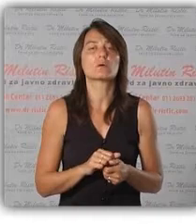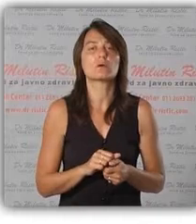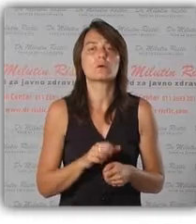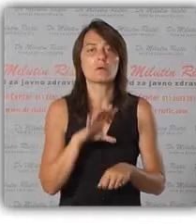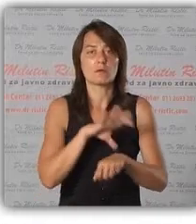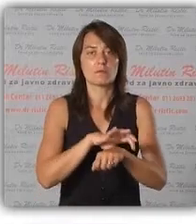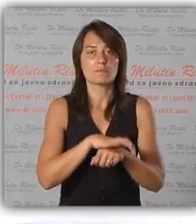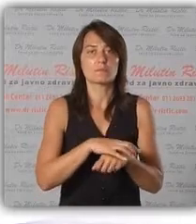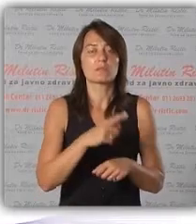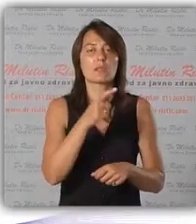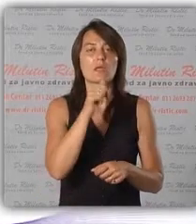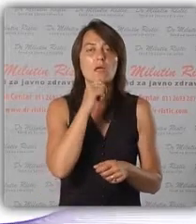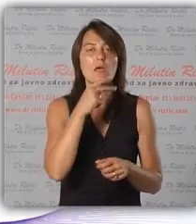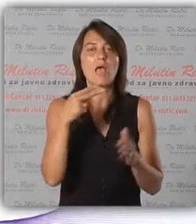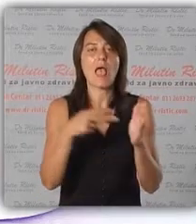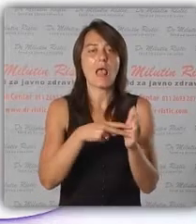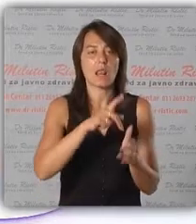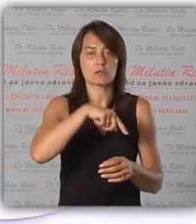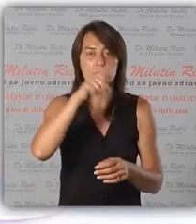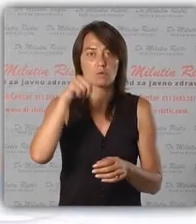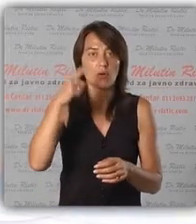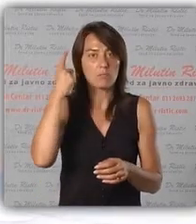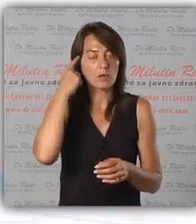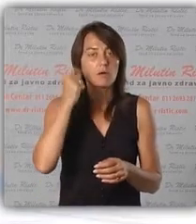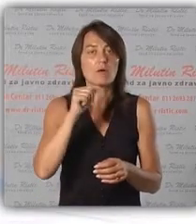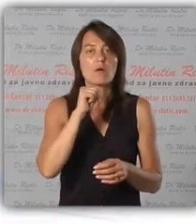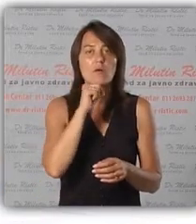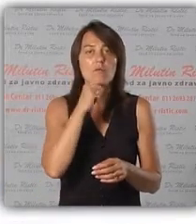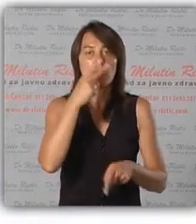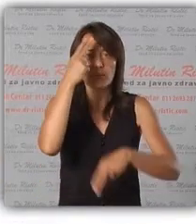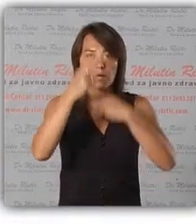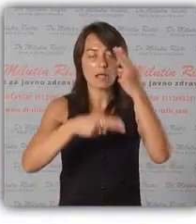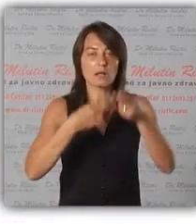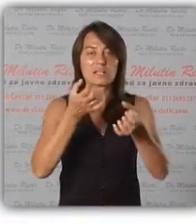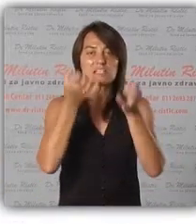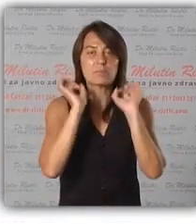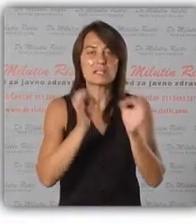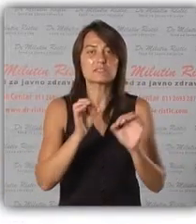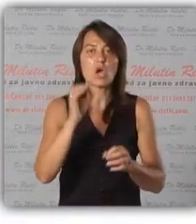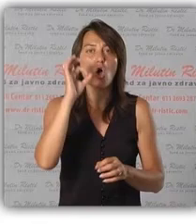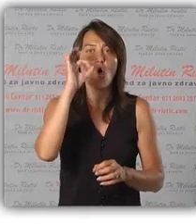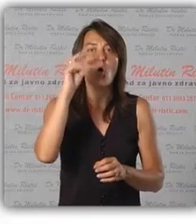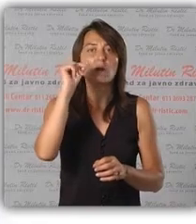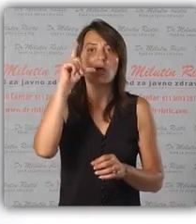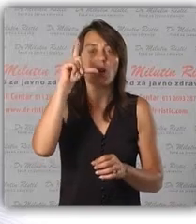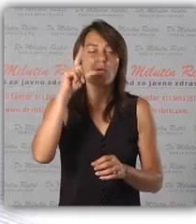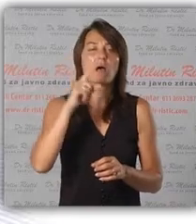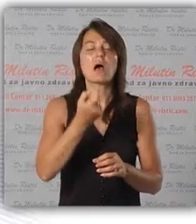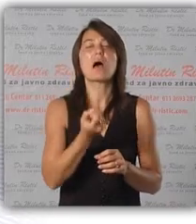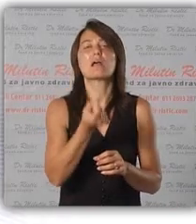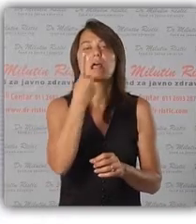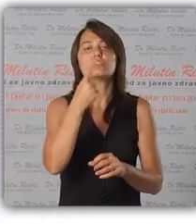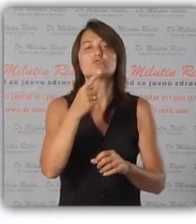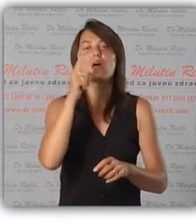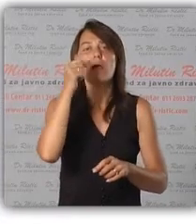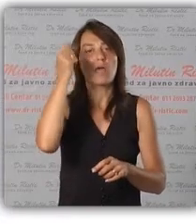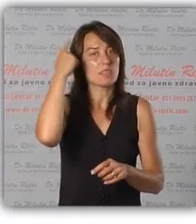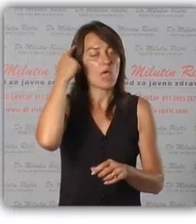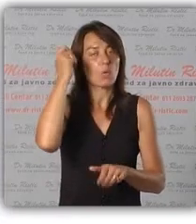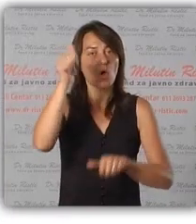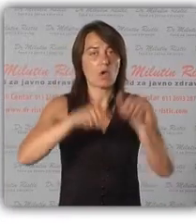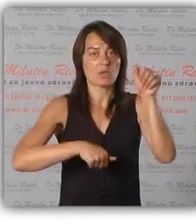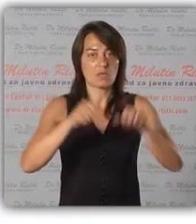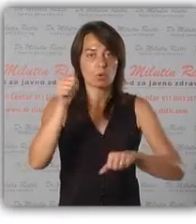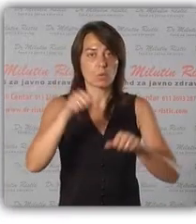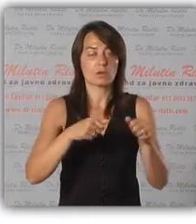neurologa, odnosno elektromioneurografija, kao i pregled ORL specijaliste, a ređe su to ortoped i